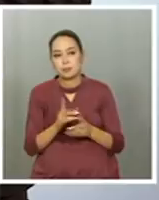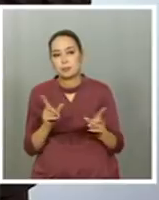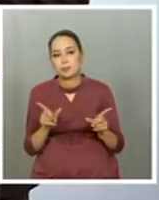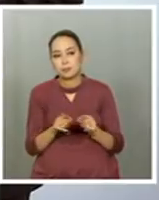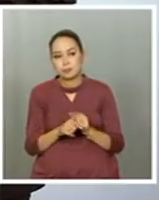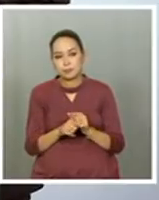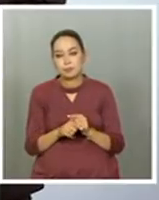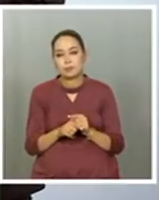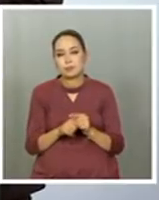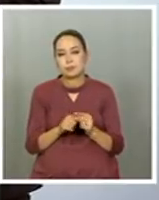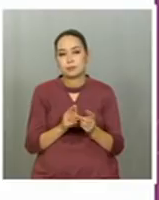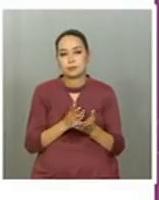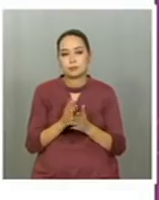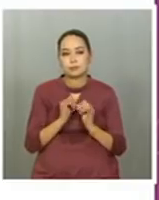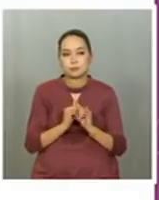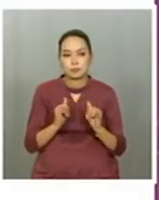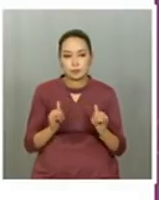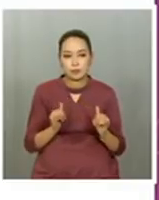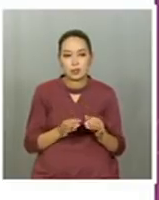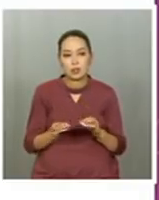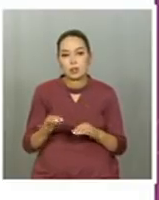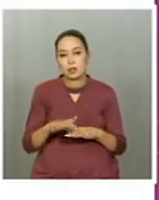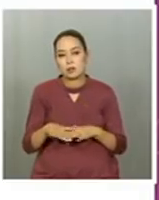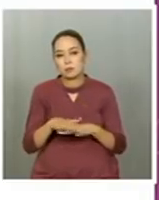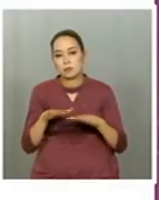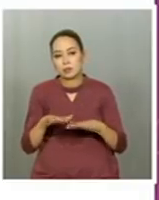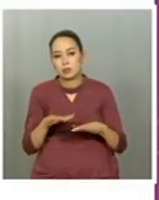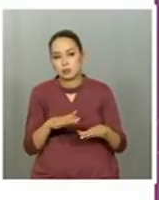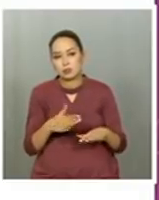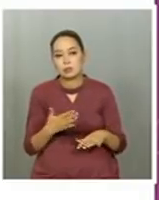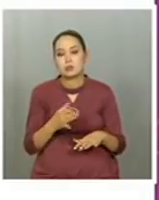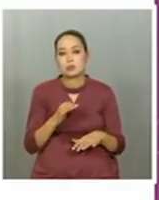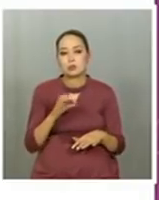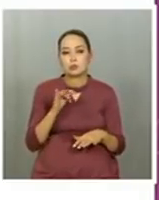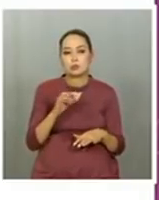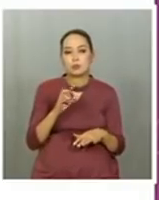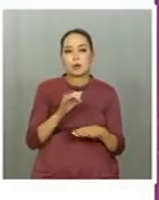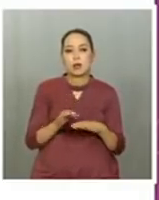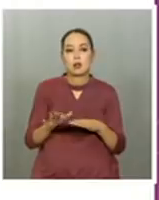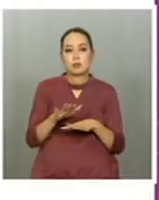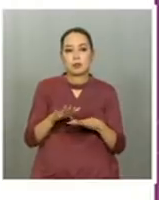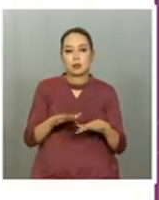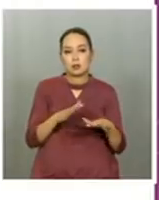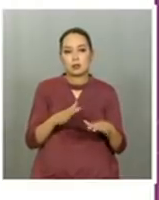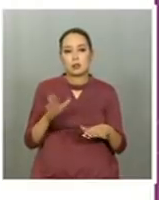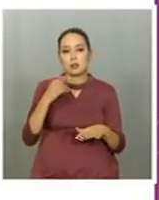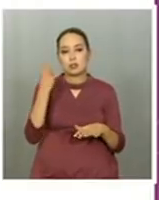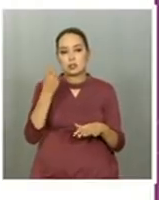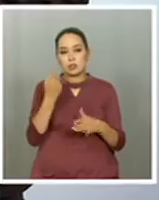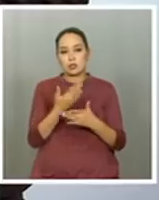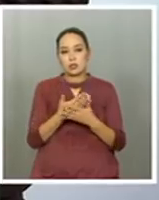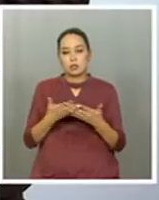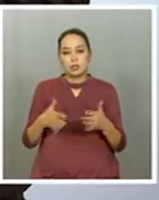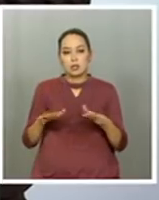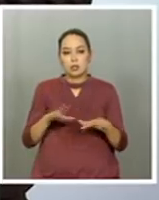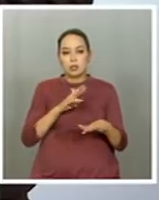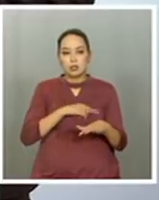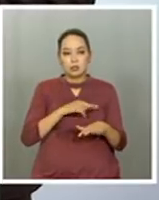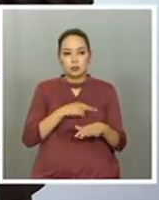мәселесі, сонымен қатар аймақтық және субаймақтық аумақтардың шаруашылық жүйесін байланыстырушы қызметтерін атқаруы